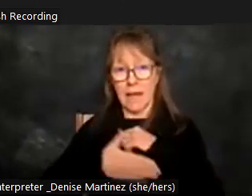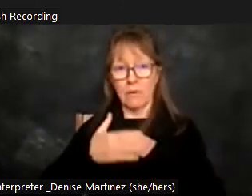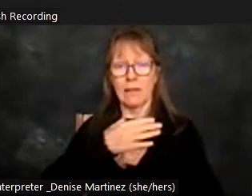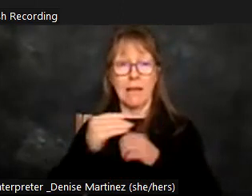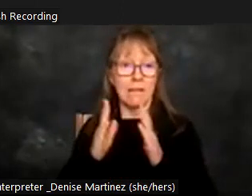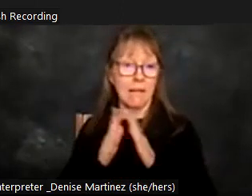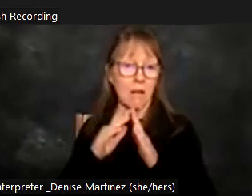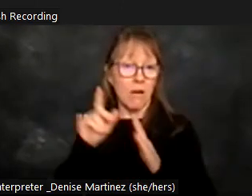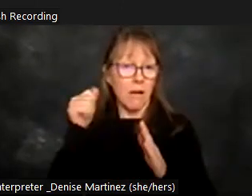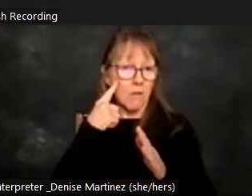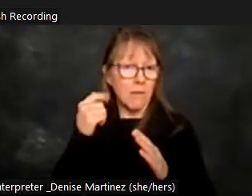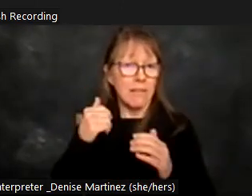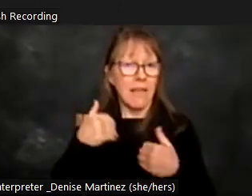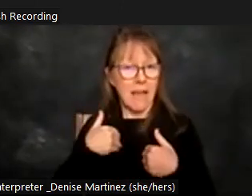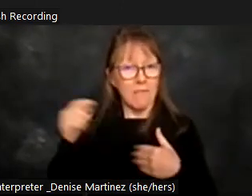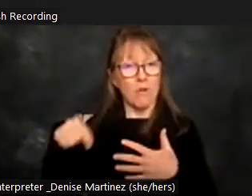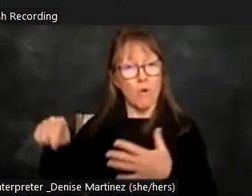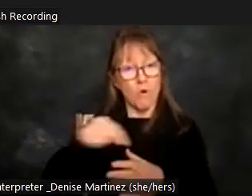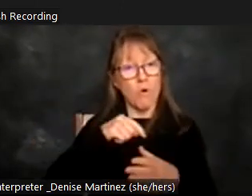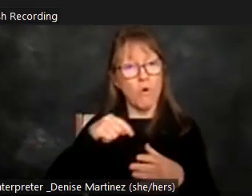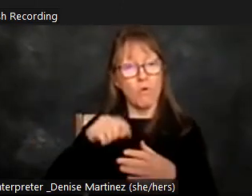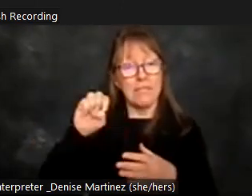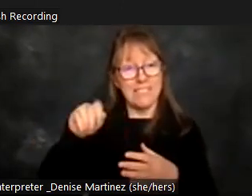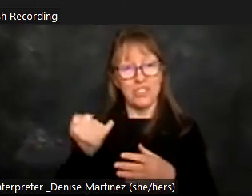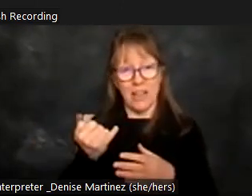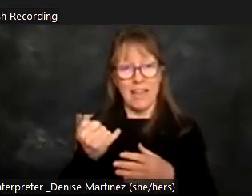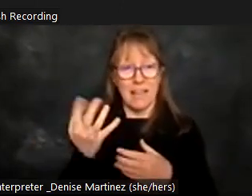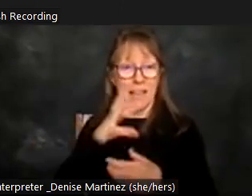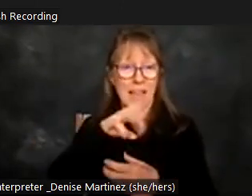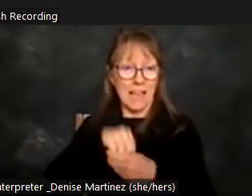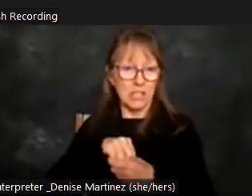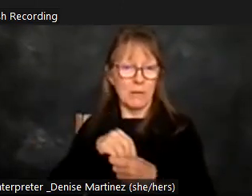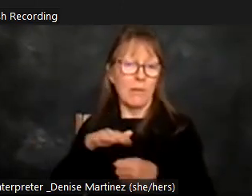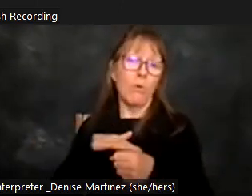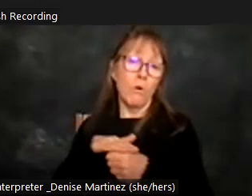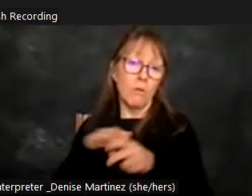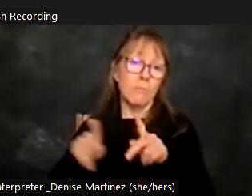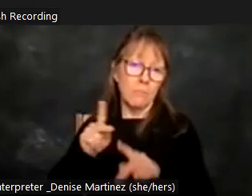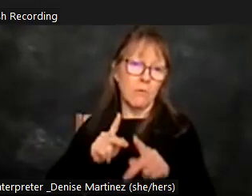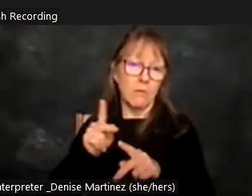il y a un propre IG engagement politique yo dans